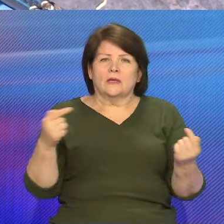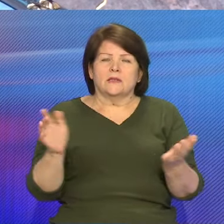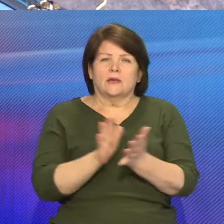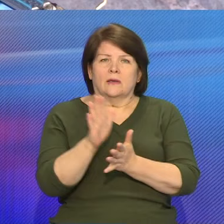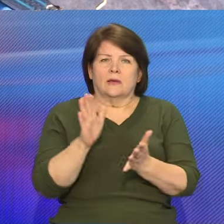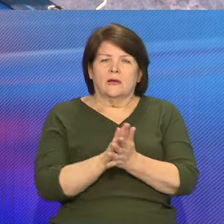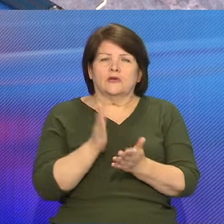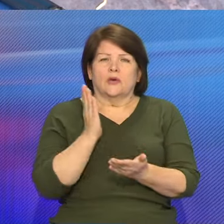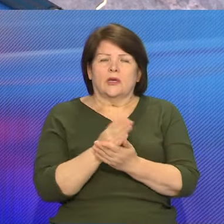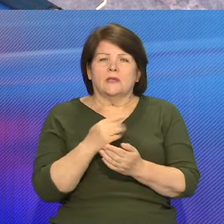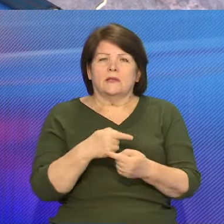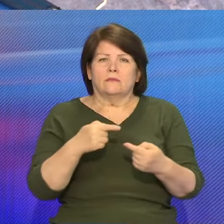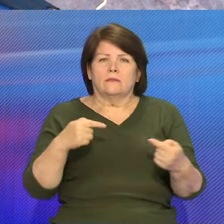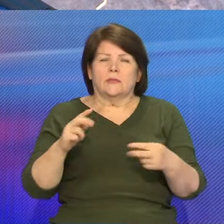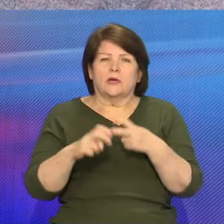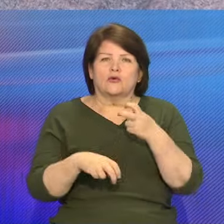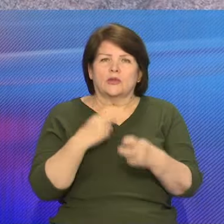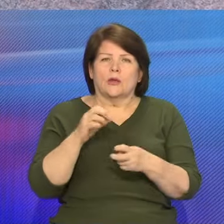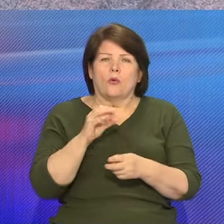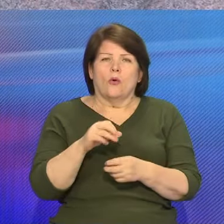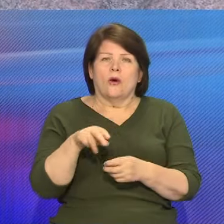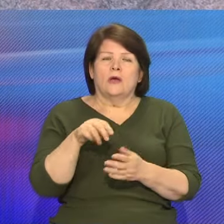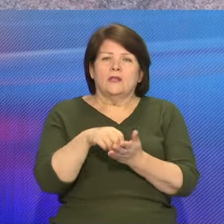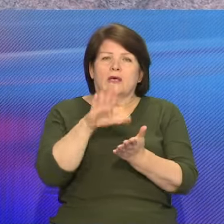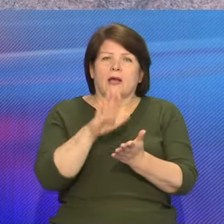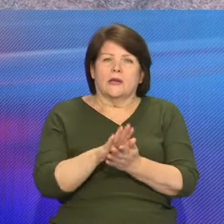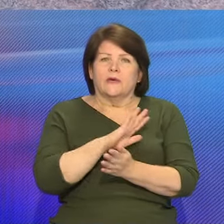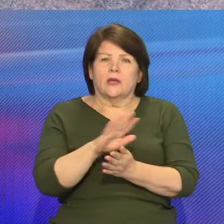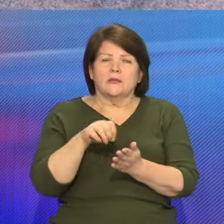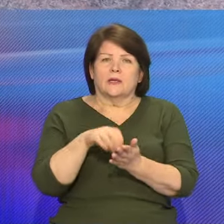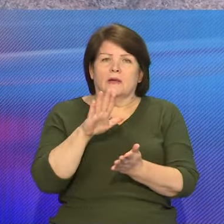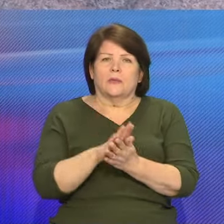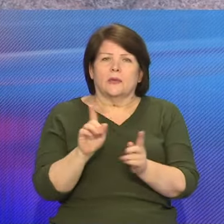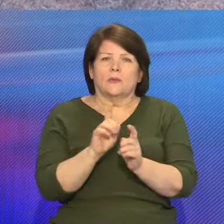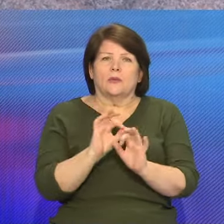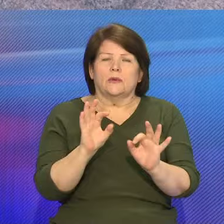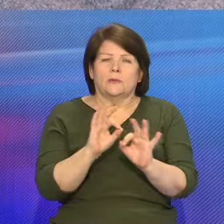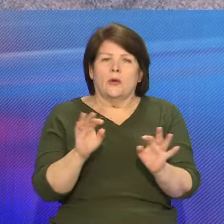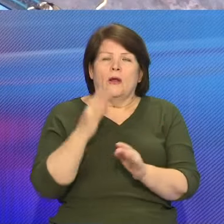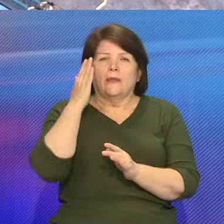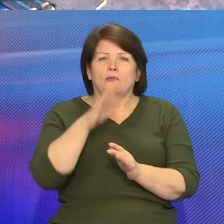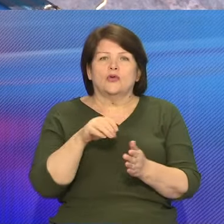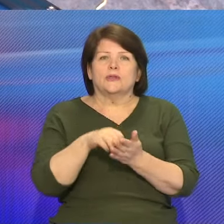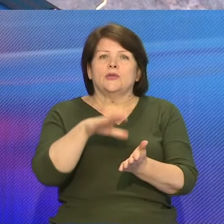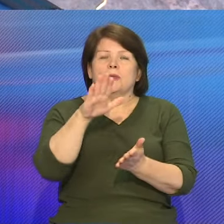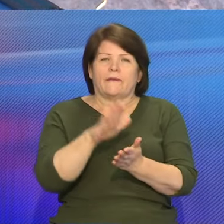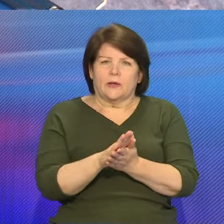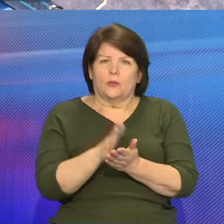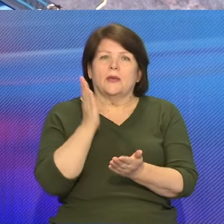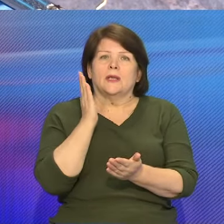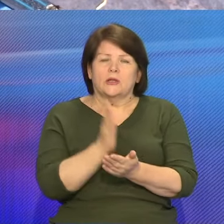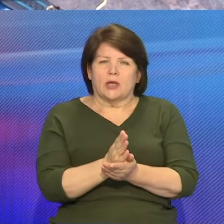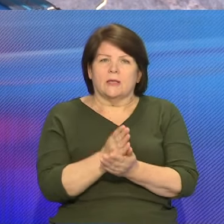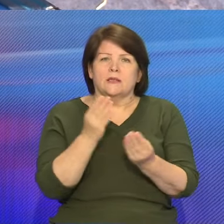выявляются нарушения по порядку декларирования и недекларирования. Поэтому мы разъясняем, что таможенному декларированию подлежат наличные